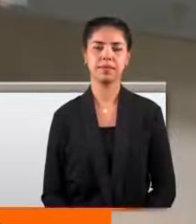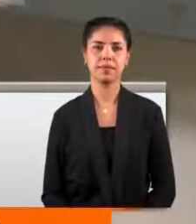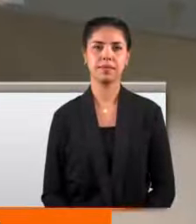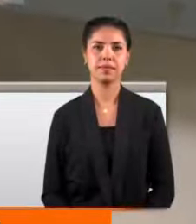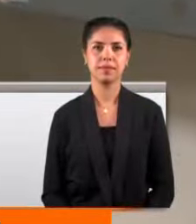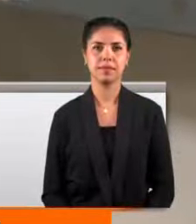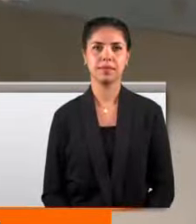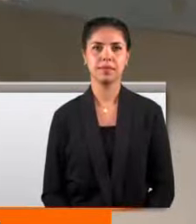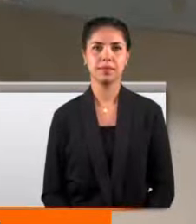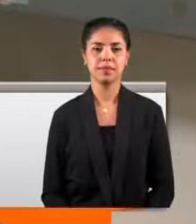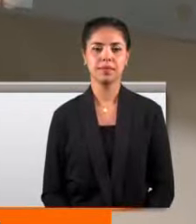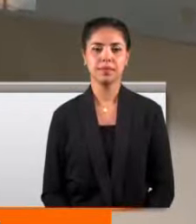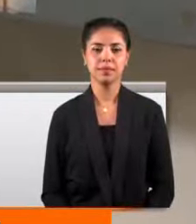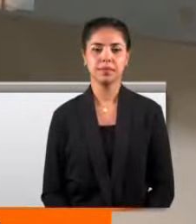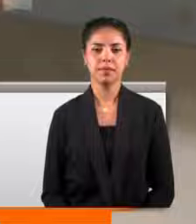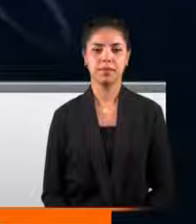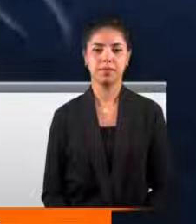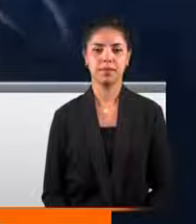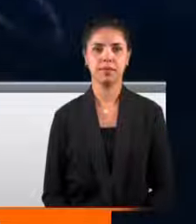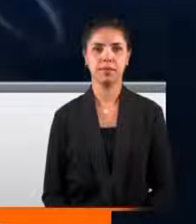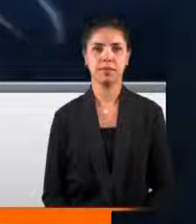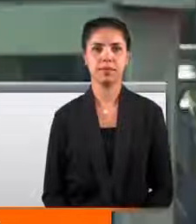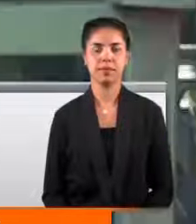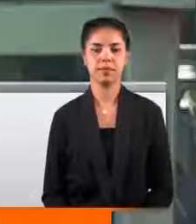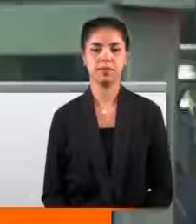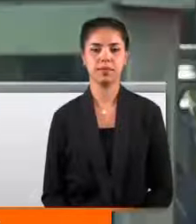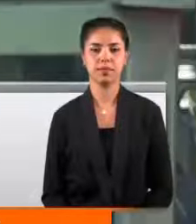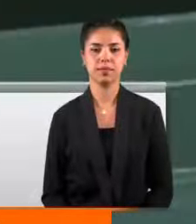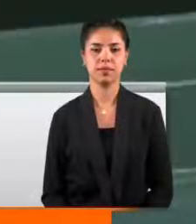Avrupa'dan usta getirmeye çalışacağız.